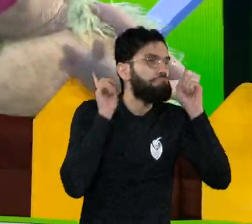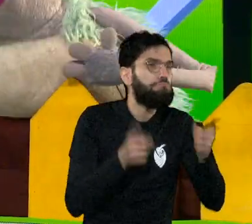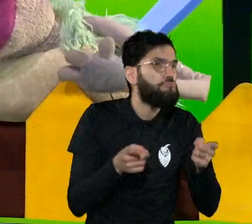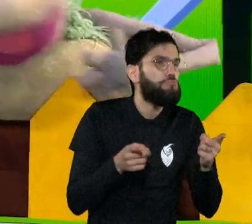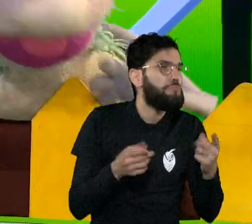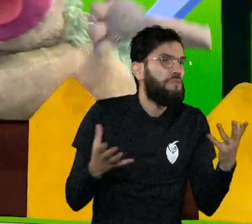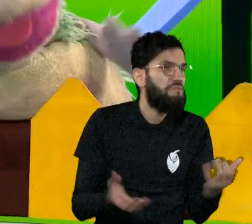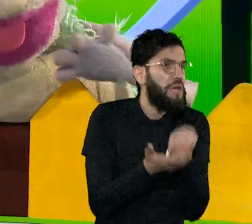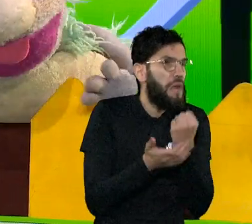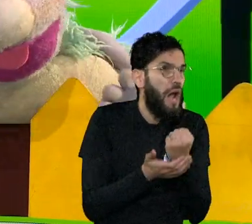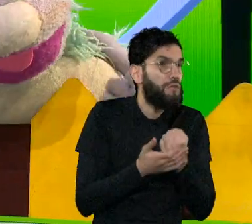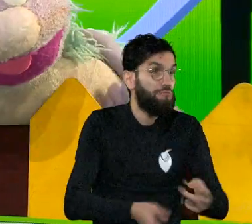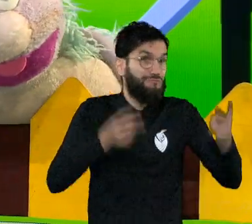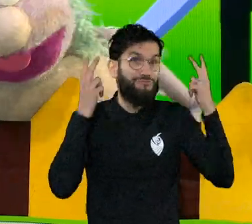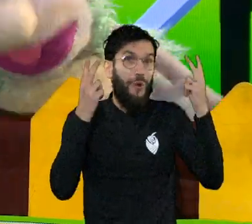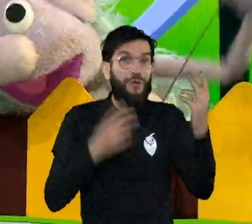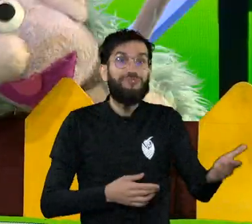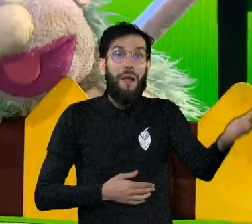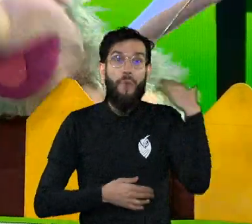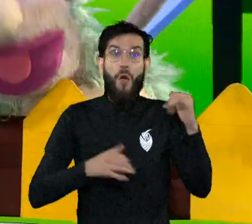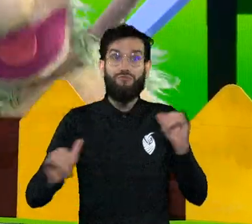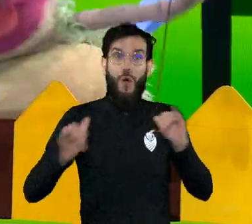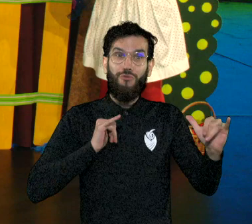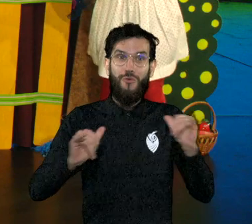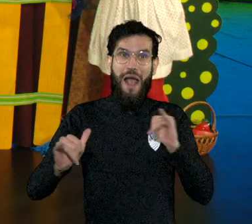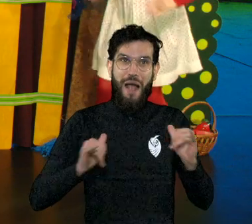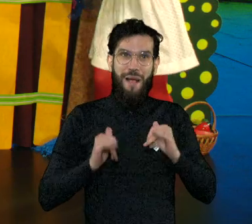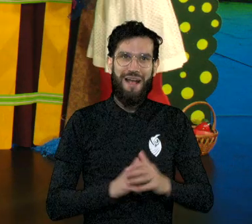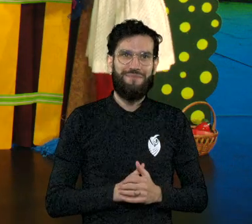prehrať. Hlavne poď športovať.